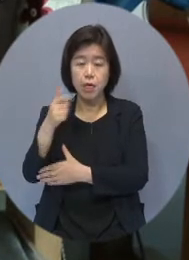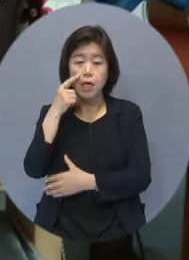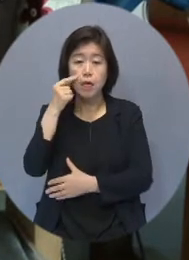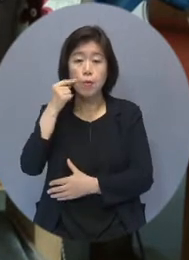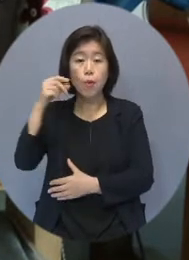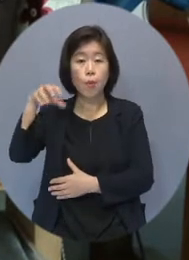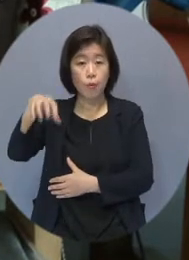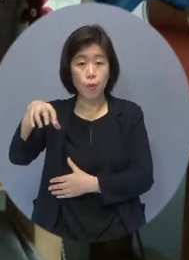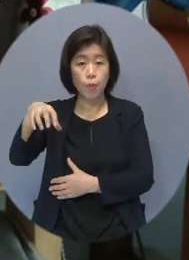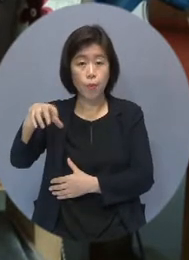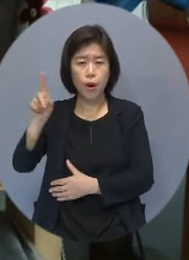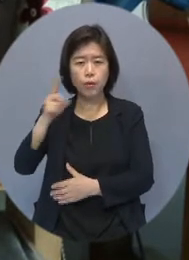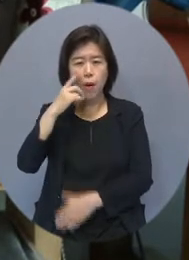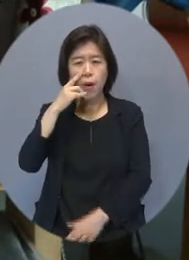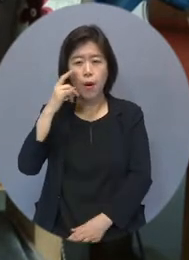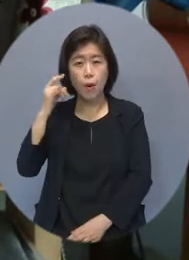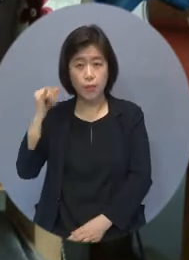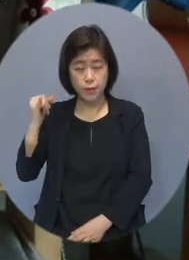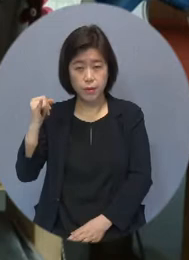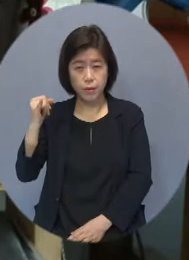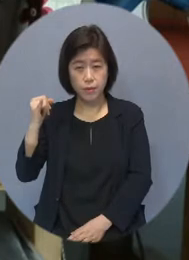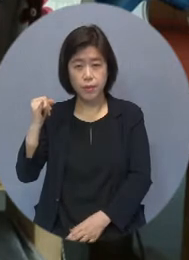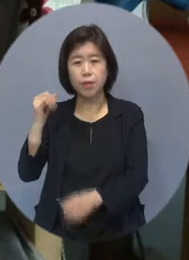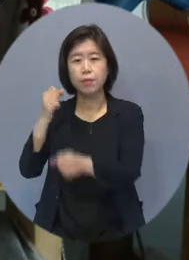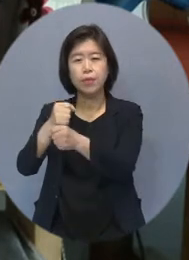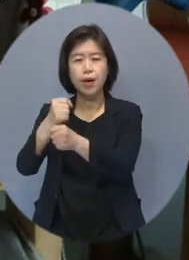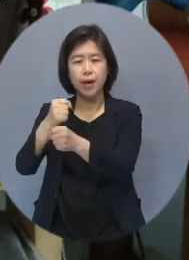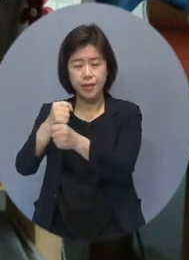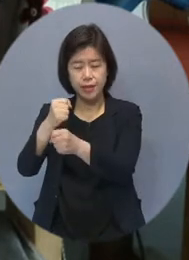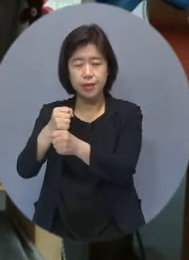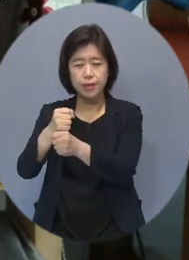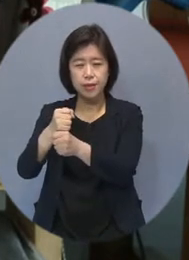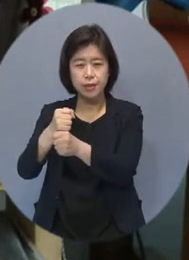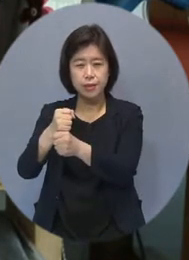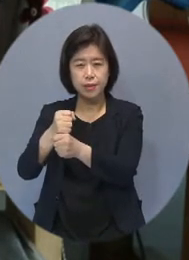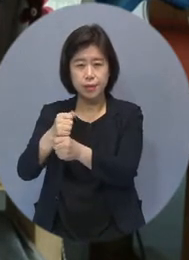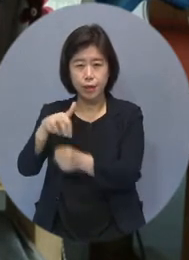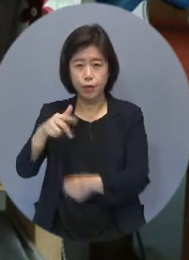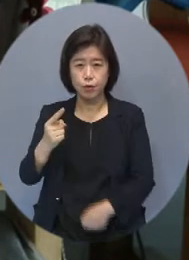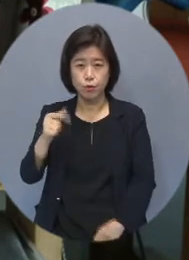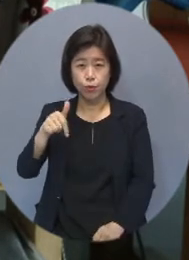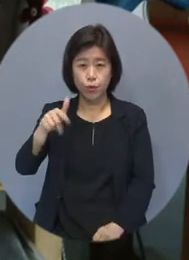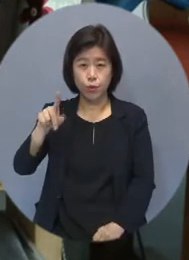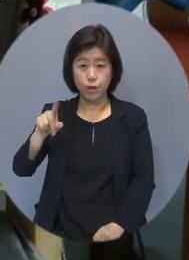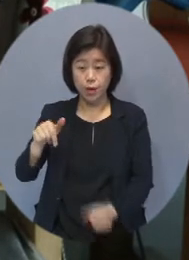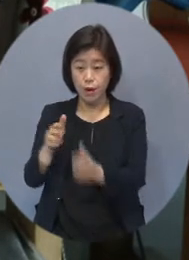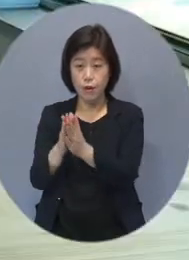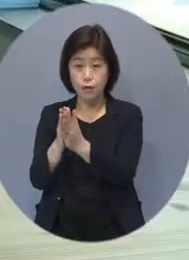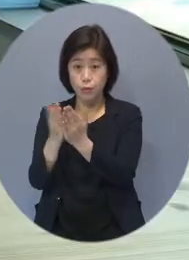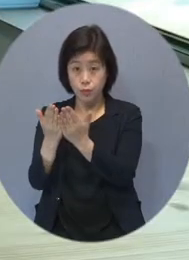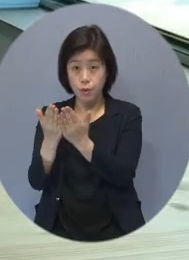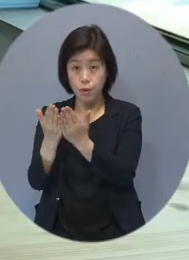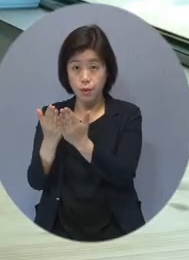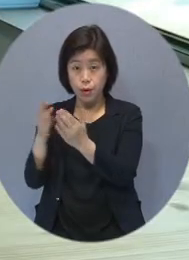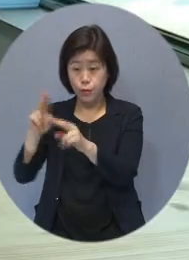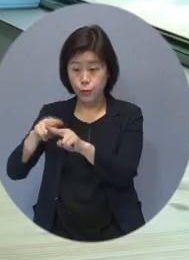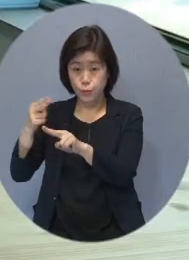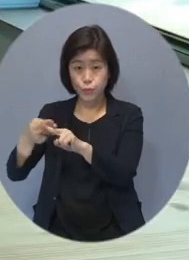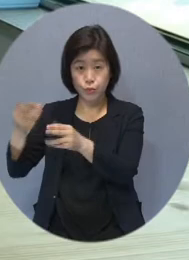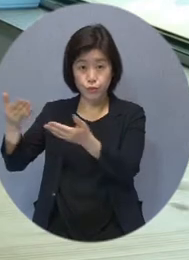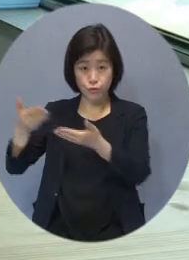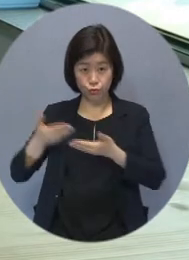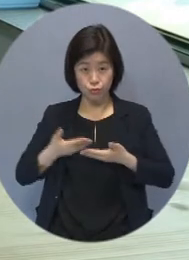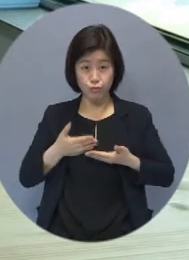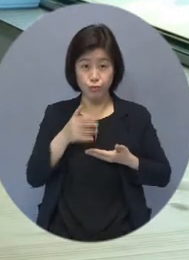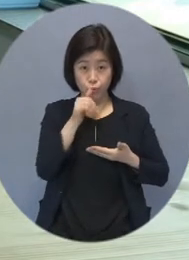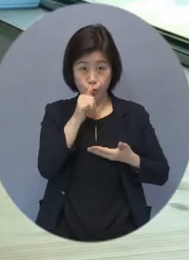만드는 그런 촉각 도서를 선물 받으신 거예요. 그래서 그 선물 받은 도서를 저에게 선물을 주셨어요. 이제 문작가가 이